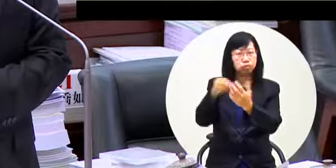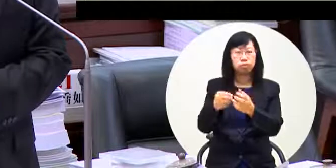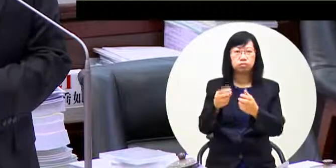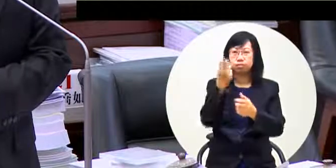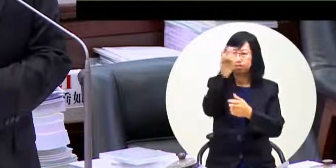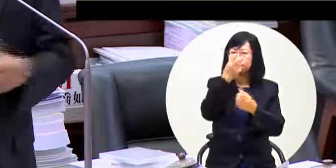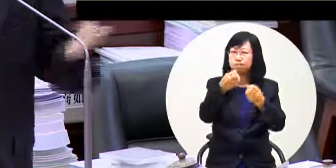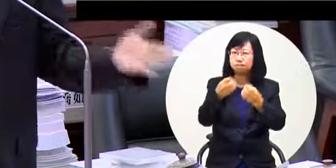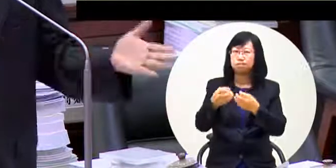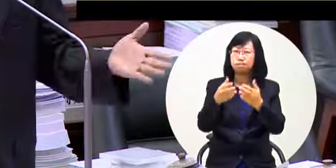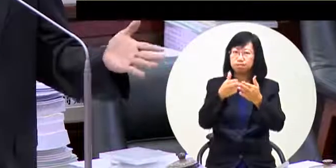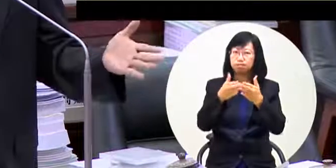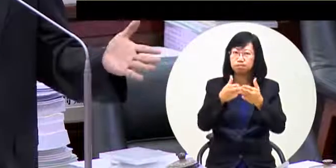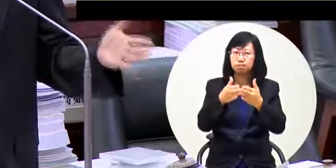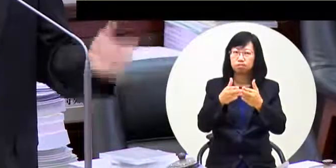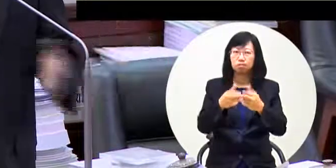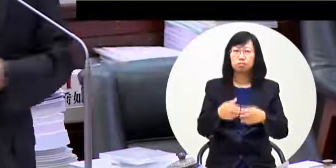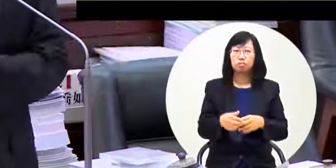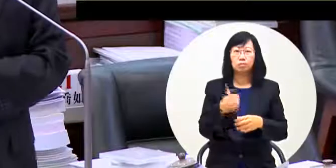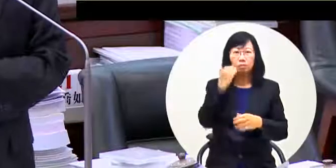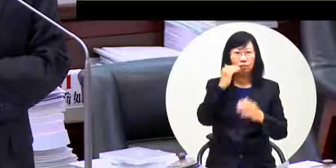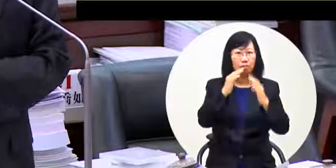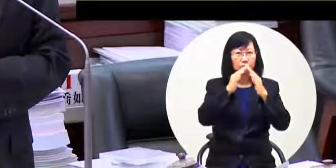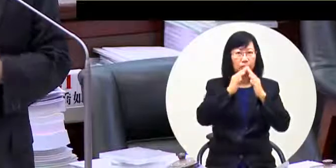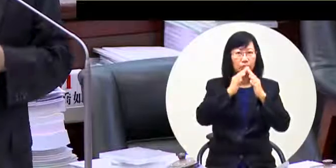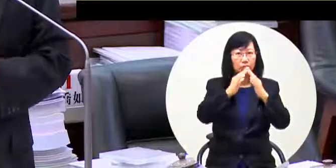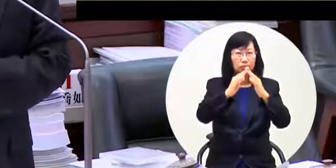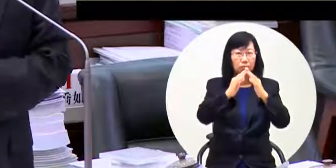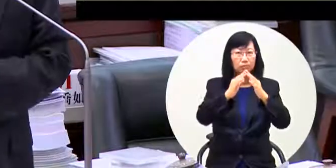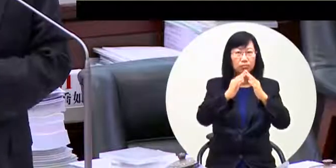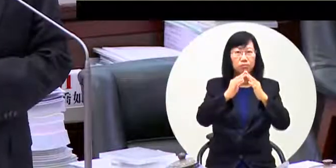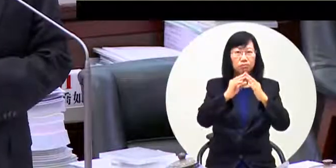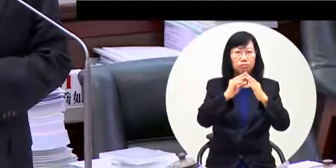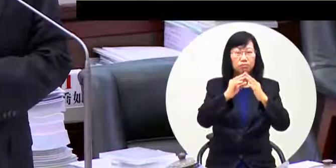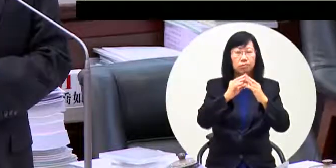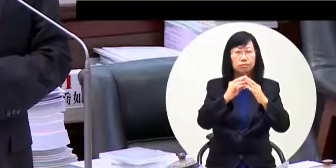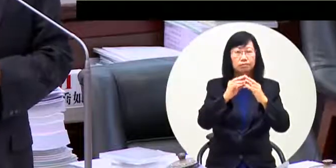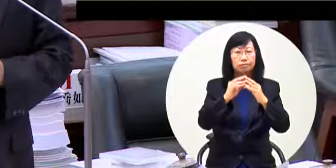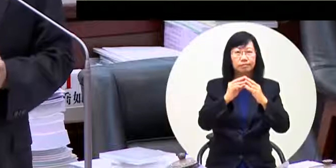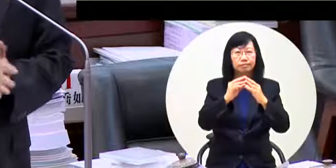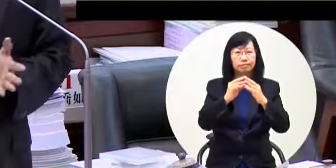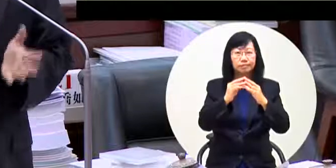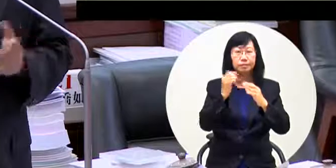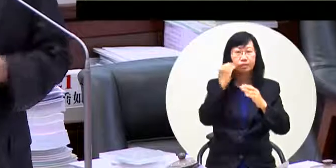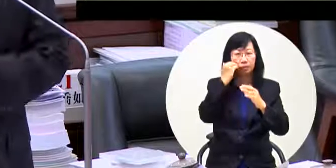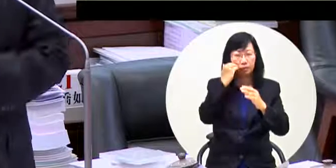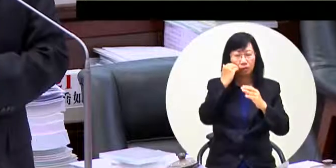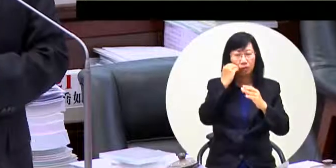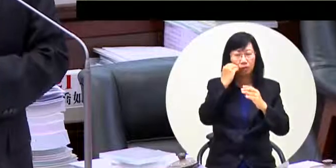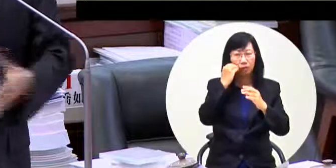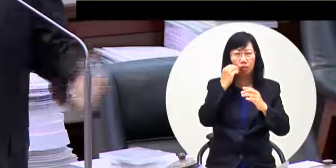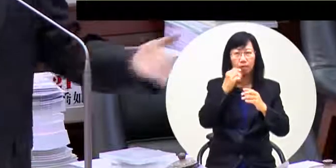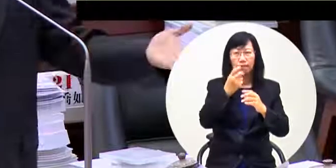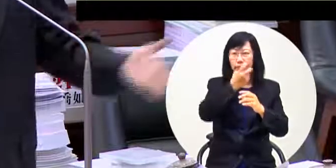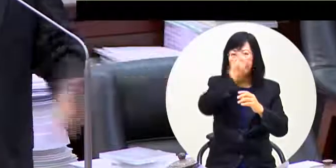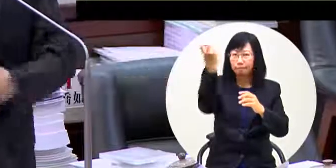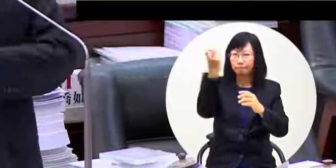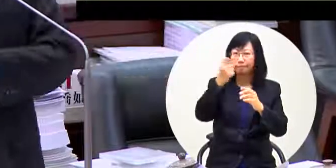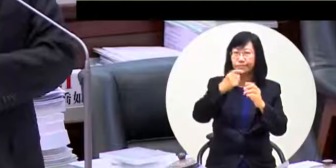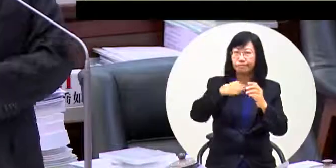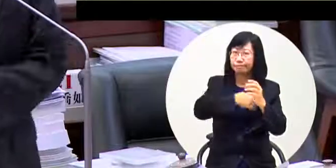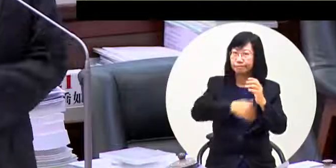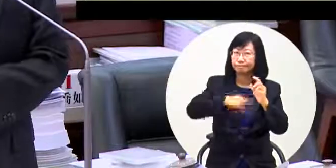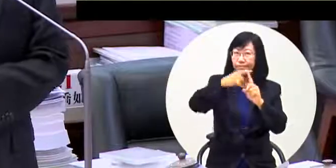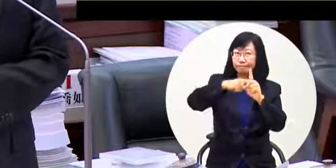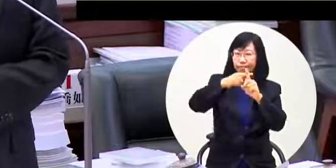城市，这个城市，如果啊体质不好，体质就很差，其实需要很多